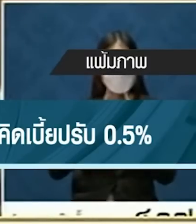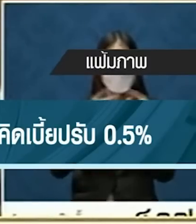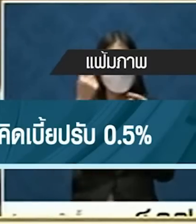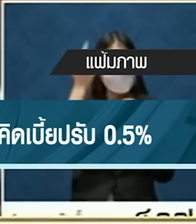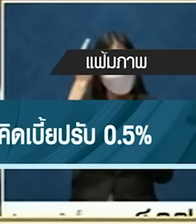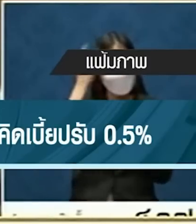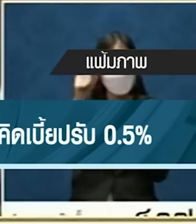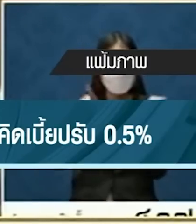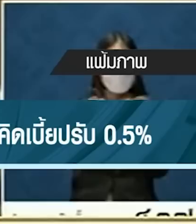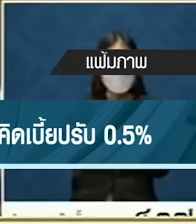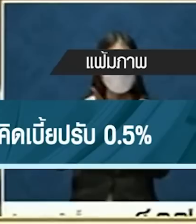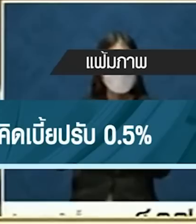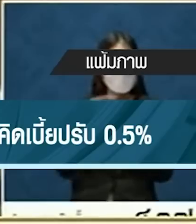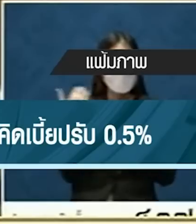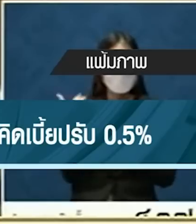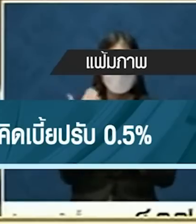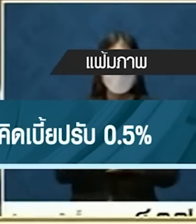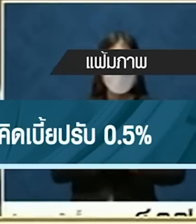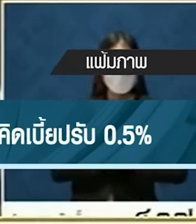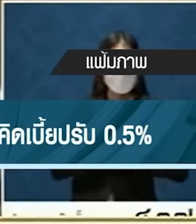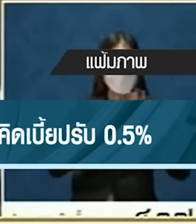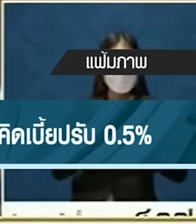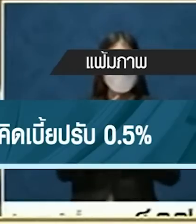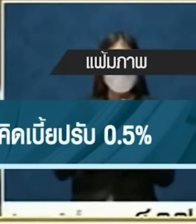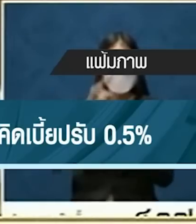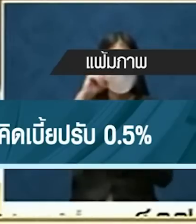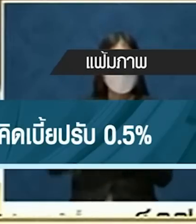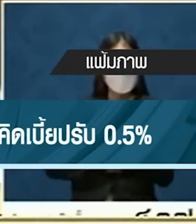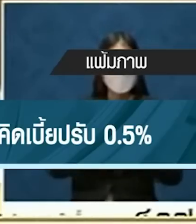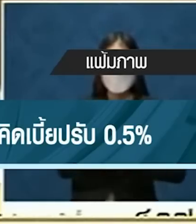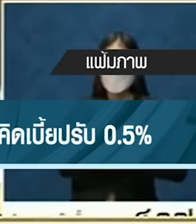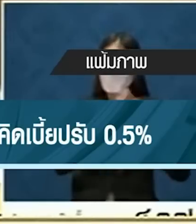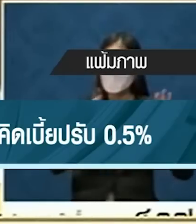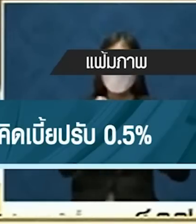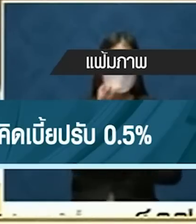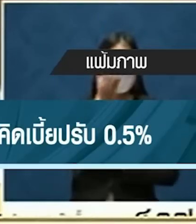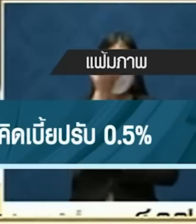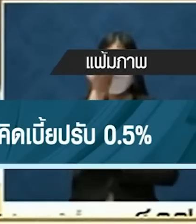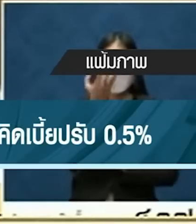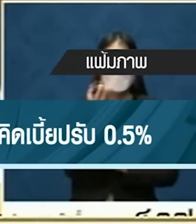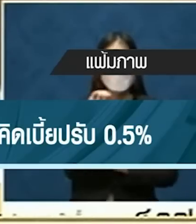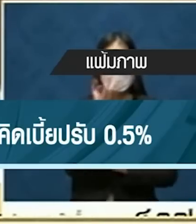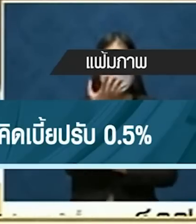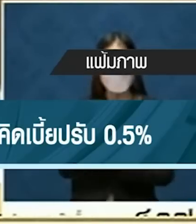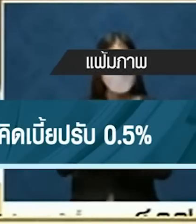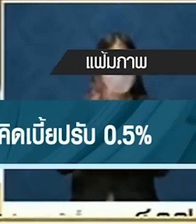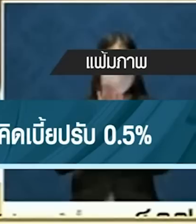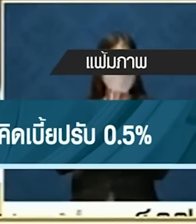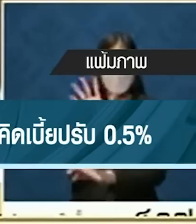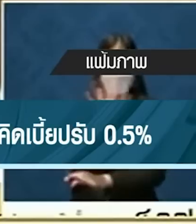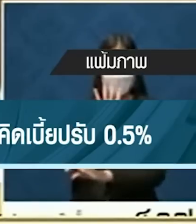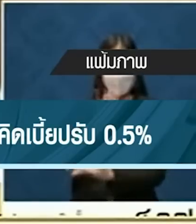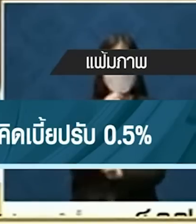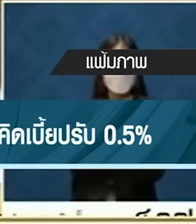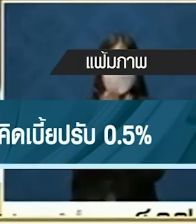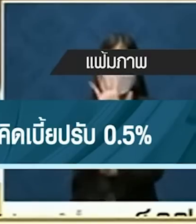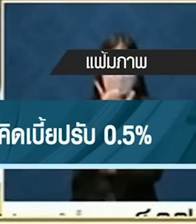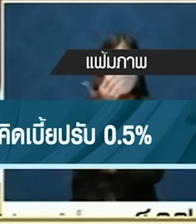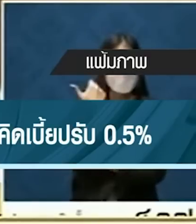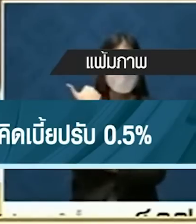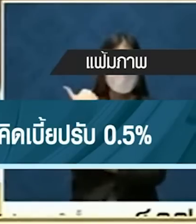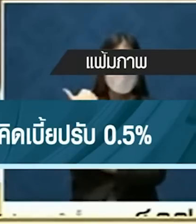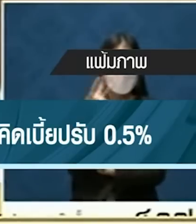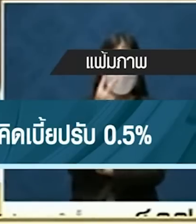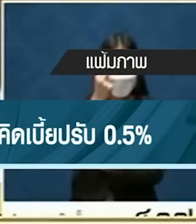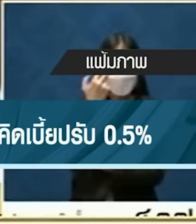องของพรบ.ฉบับนี้เนี่ยคุณผู้ชมครับพรบ.กยศ.นั้นเนี่ยนะก็คือมีการดำเนินการผ่านสภาตามขั้นการตาม